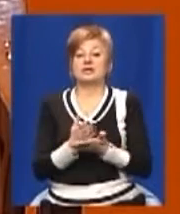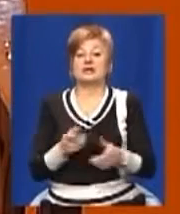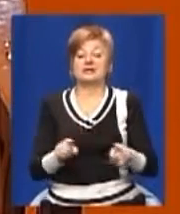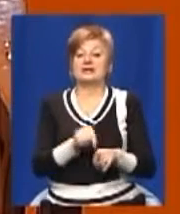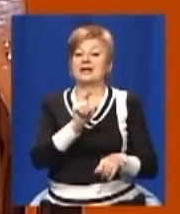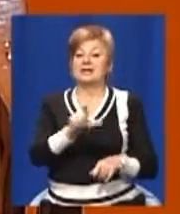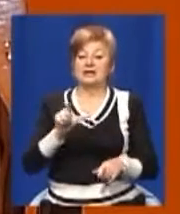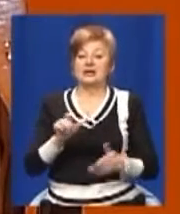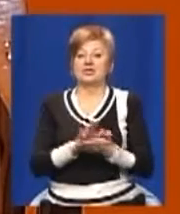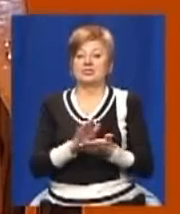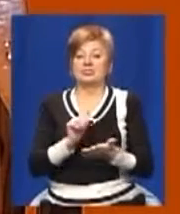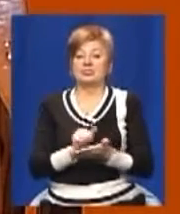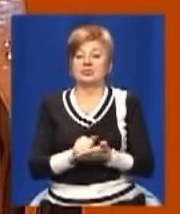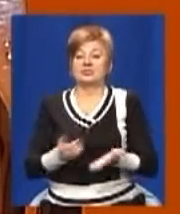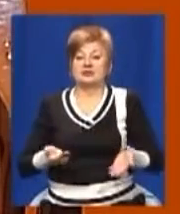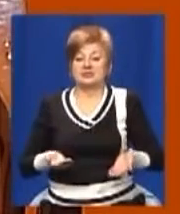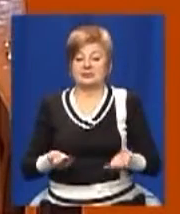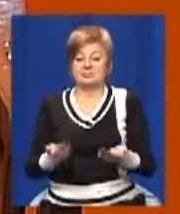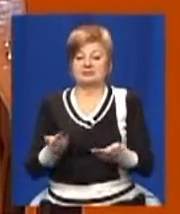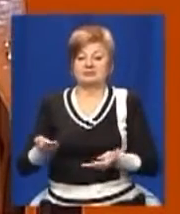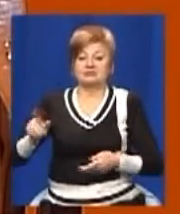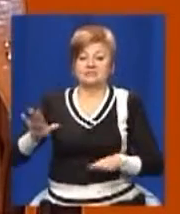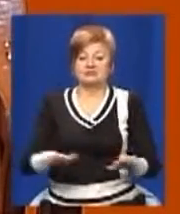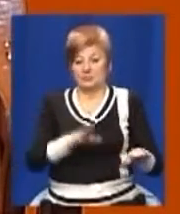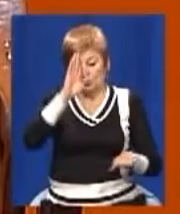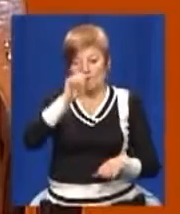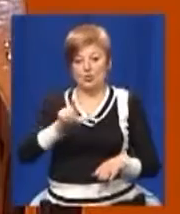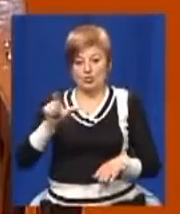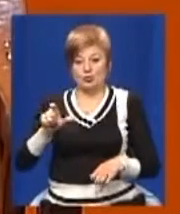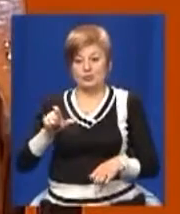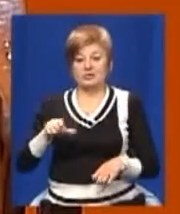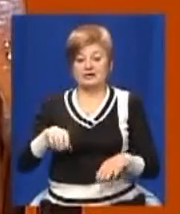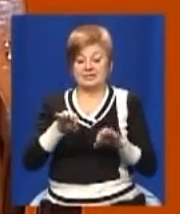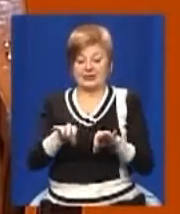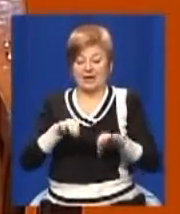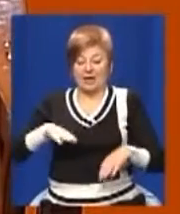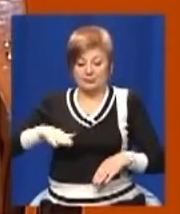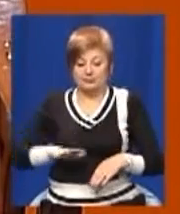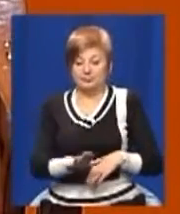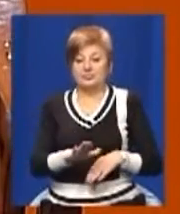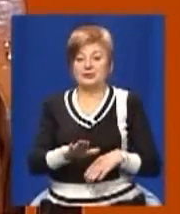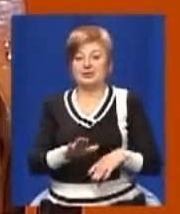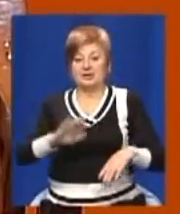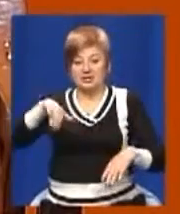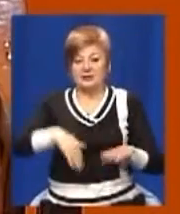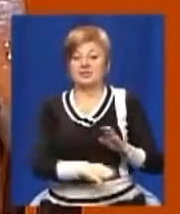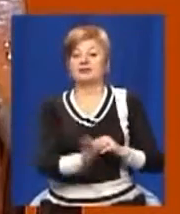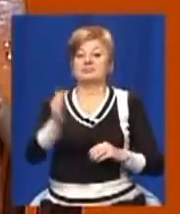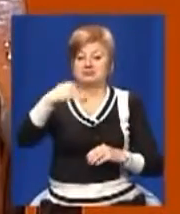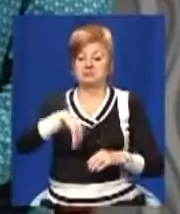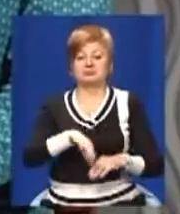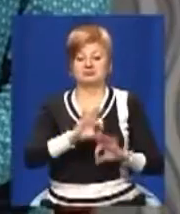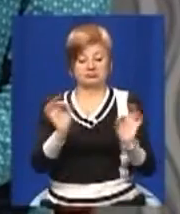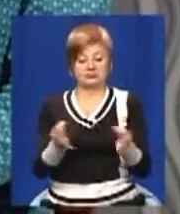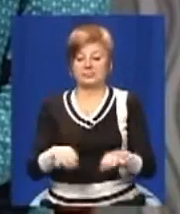люди, називаються скейтбордисти. Вони катаються на скейтбордах та роблять це уміло.